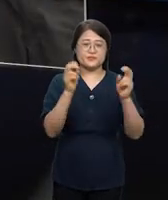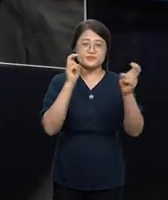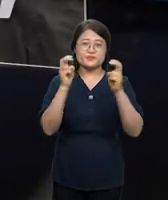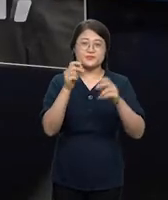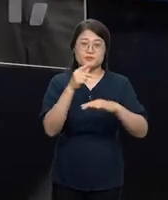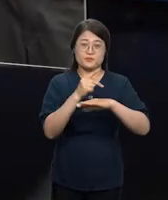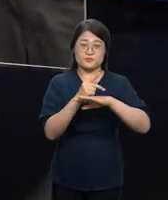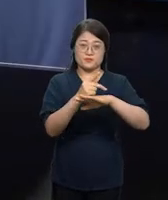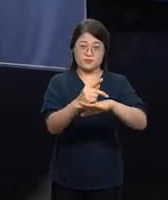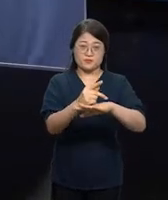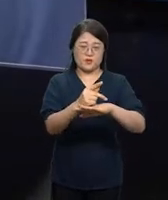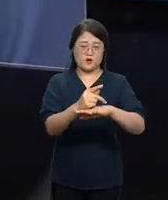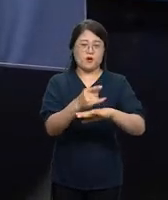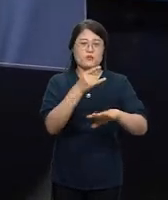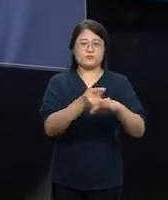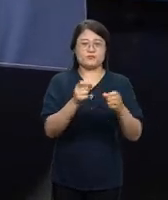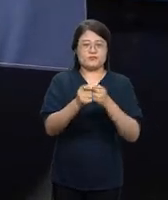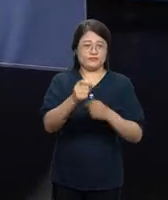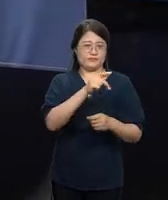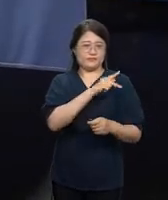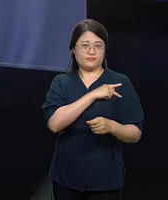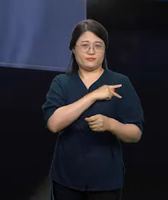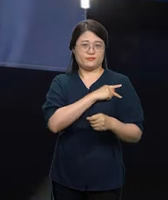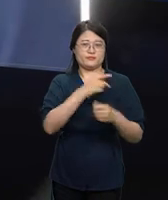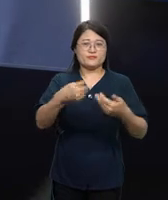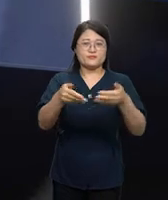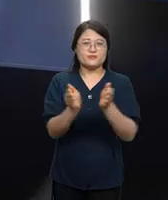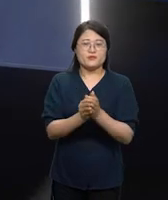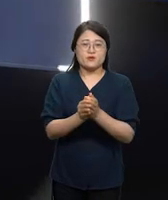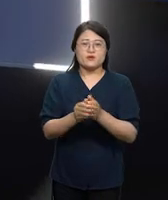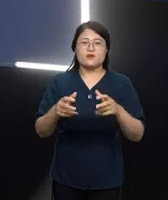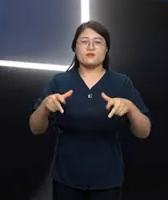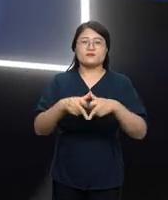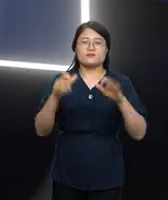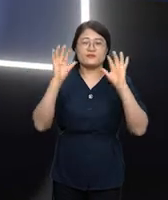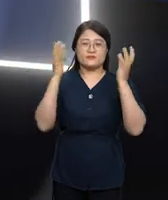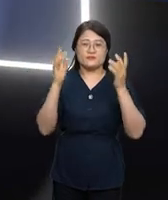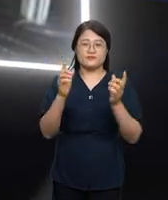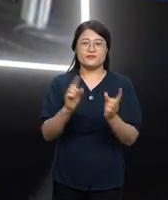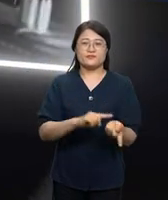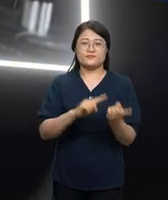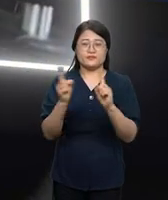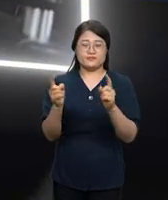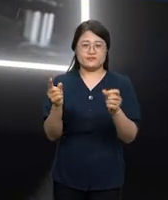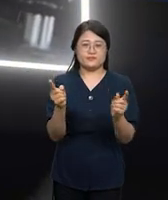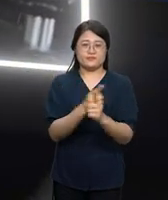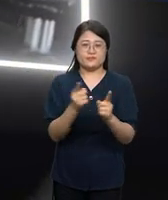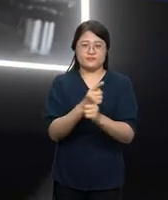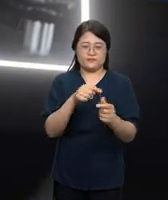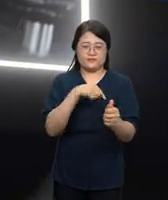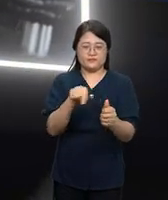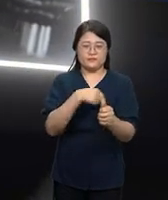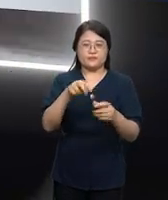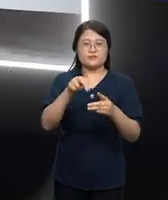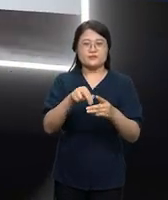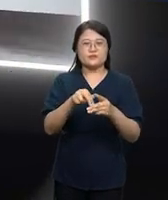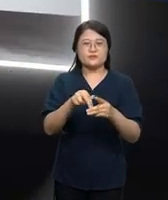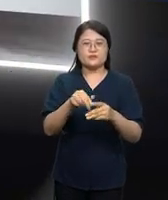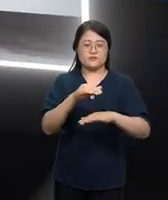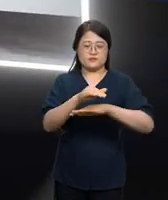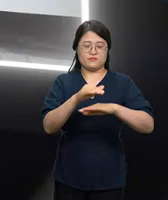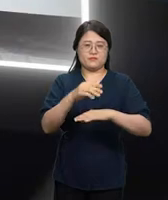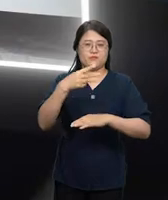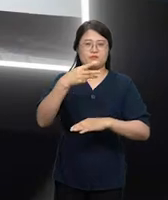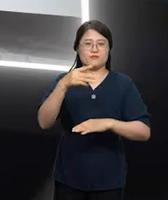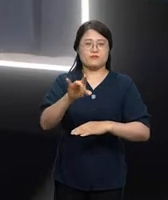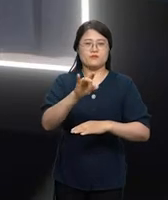주식회사 기아 고객서비스사업부 의왕서비스센터 노사가 지역사회의 소외계층을 위해 의왕시 장애아